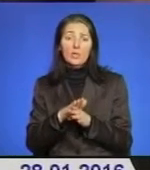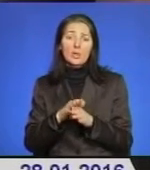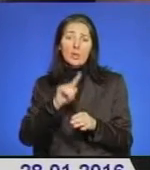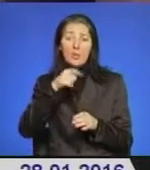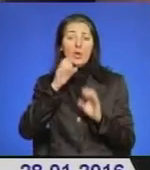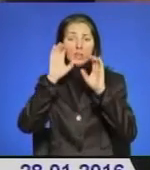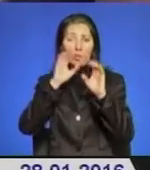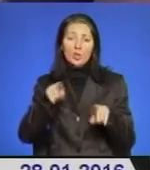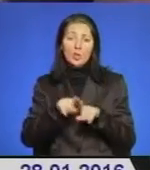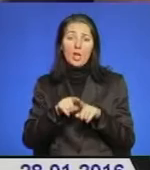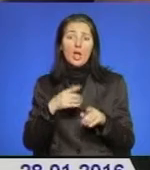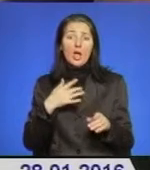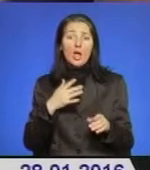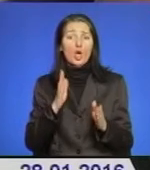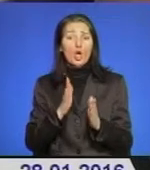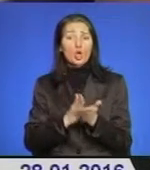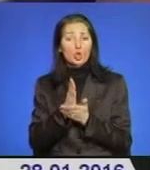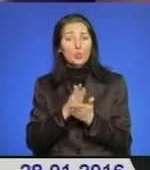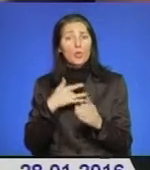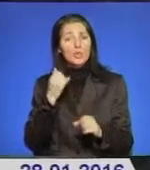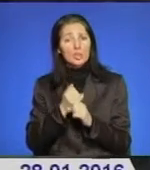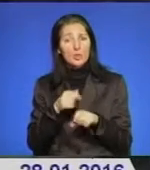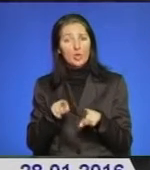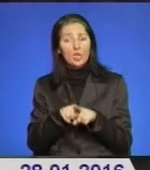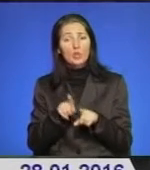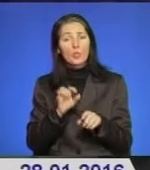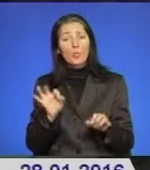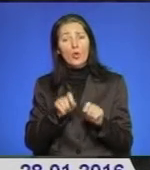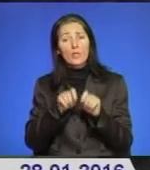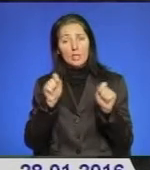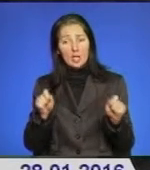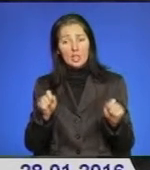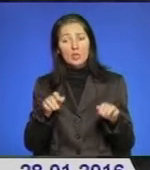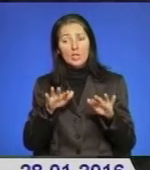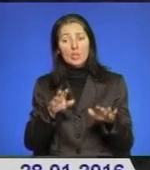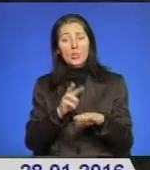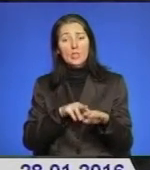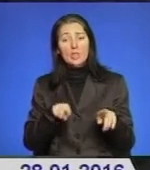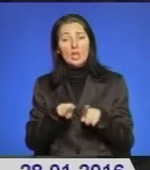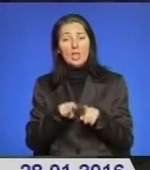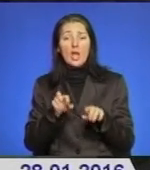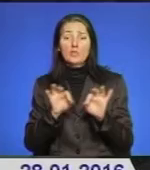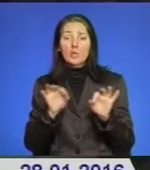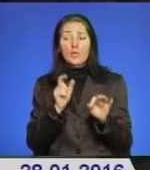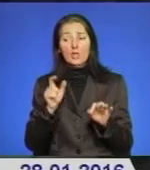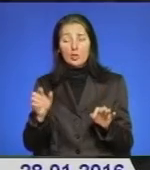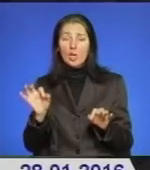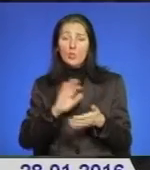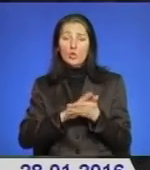дисципліни, а також про відкритість у діяльності поліції та інформування громадян про стан правопорядку в області.